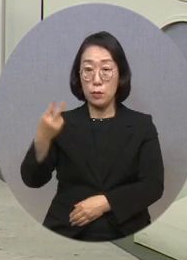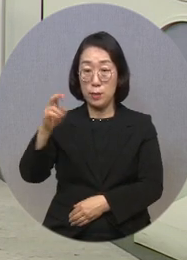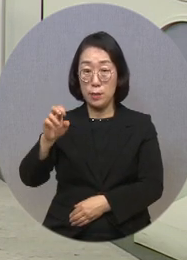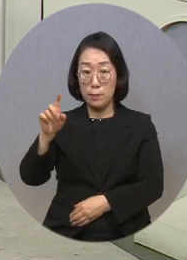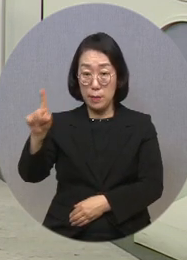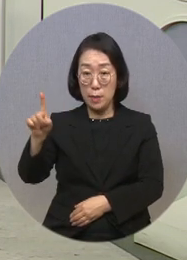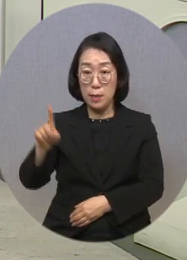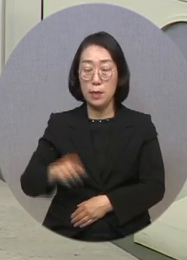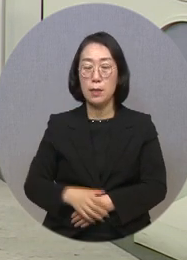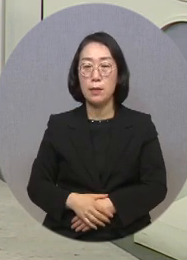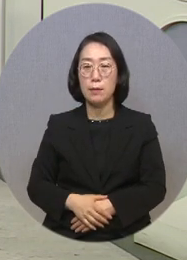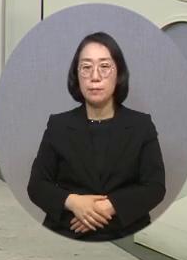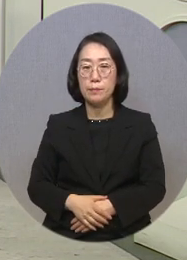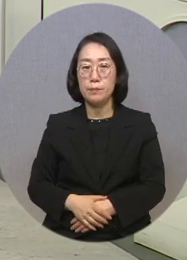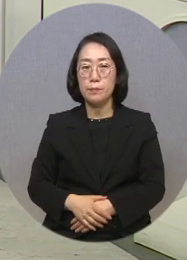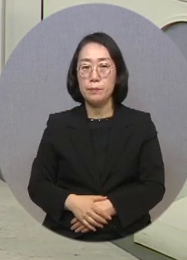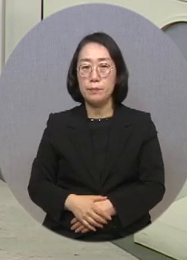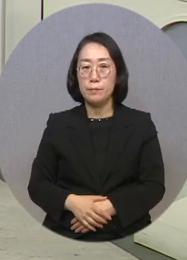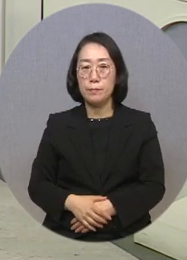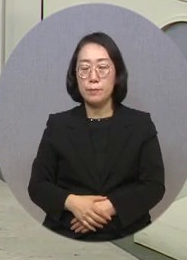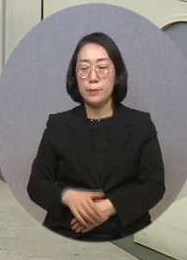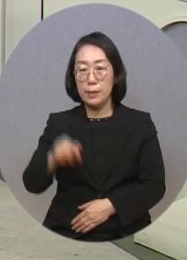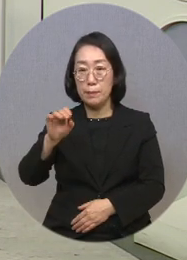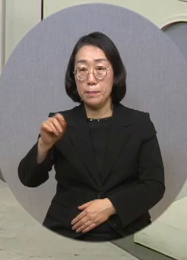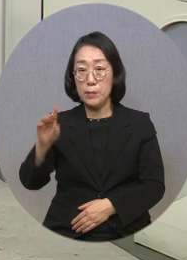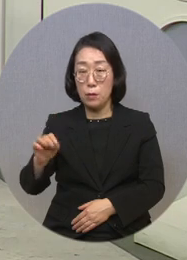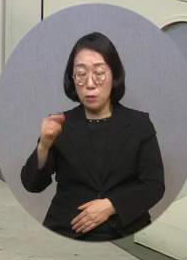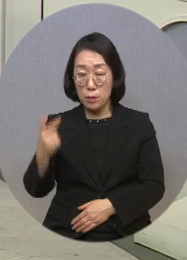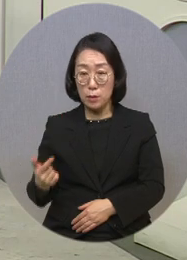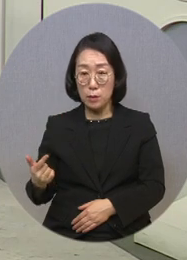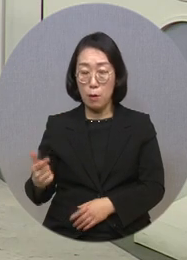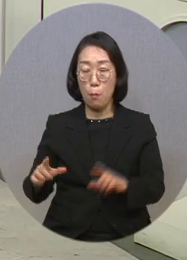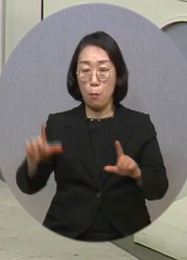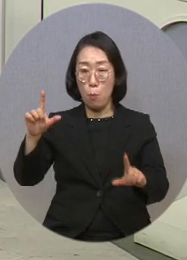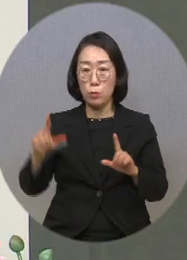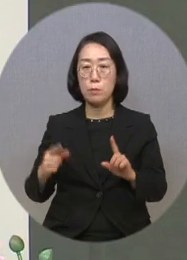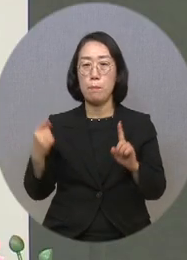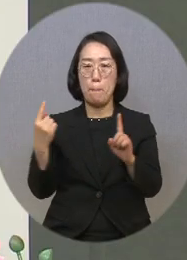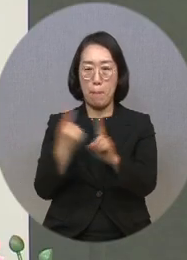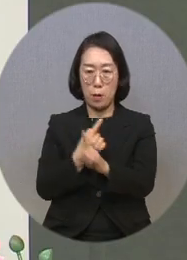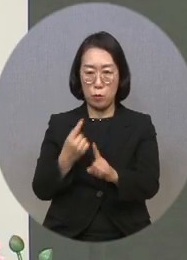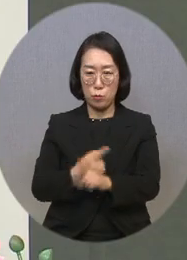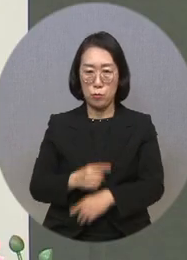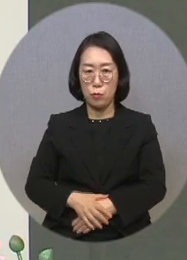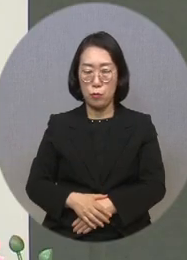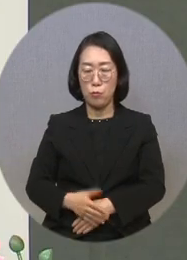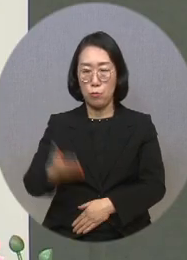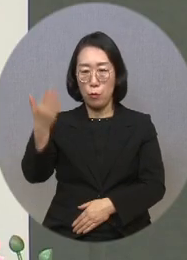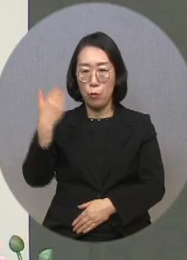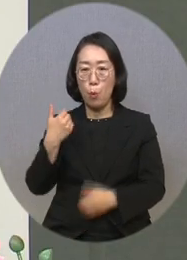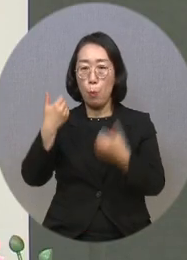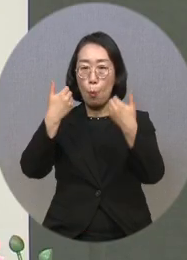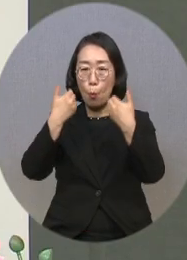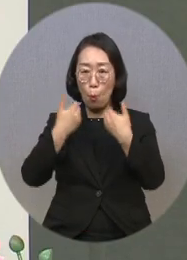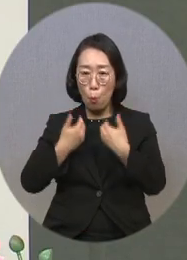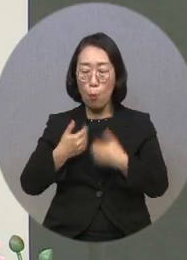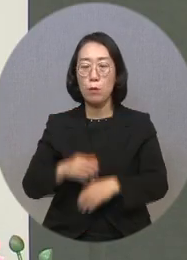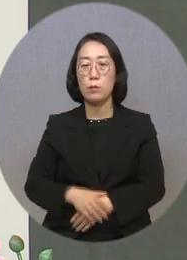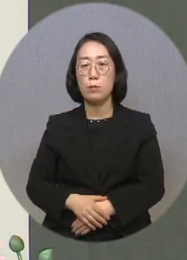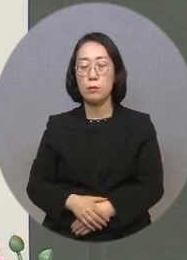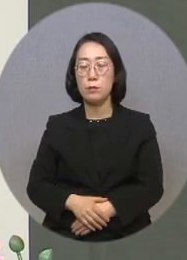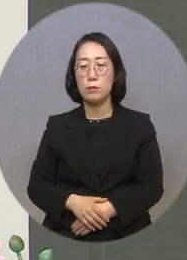21년도인데 지난해에 김정은의 모습이 많이 변했어요. 뭐 체중을 뺐다 또는